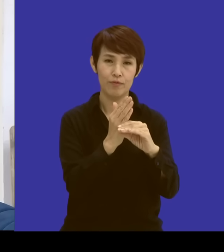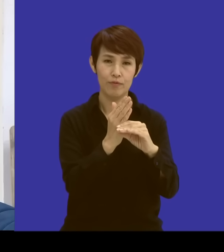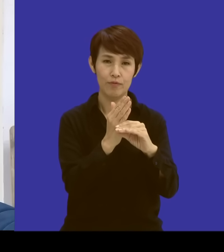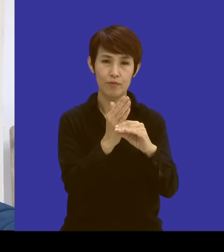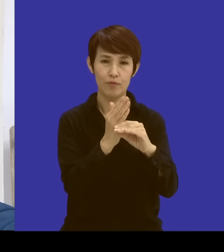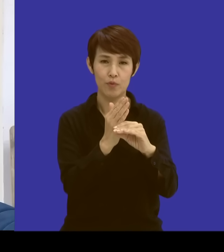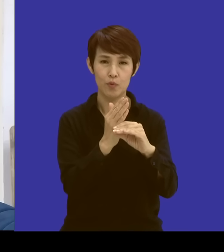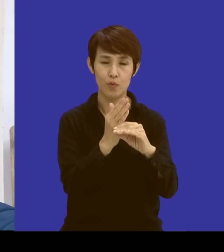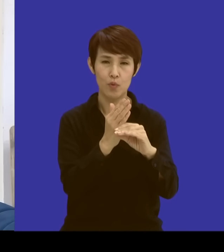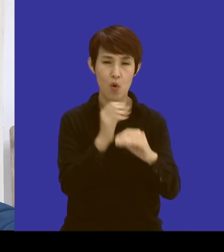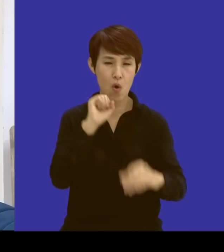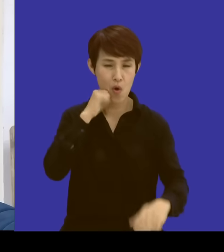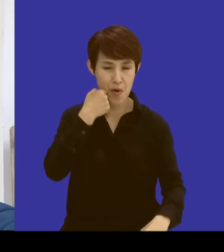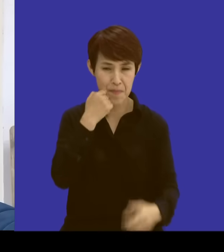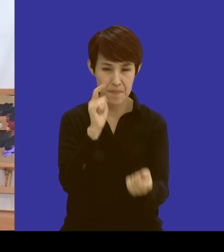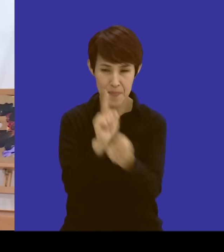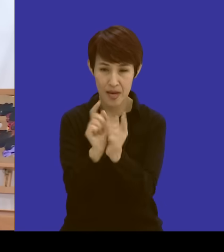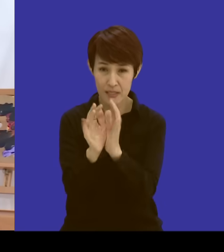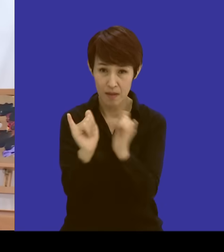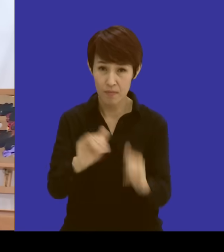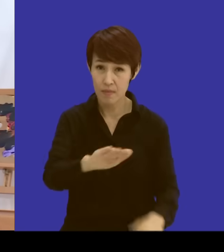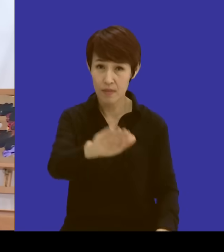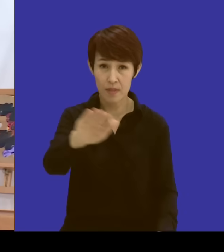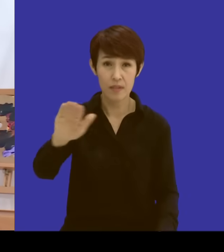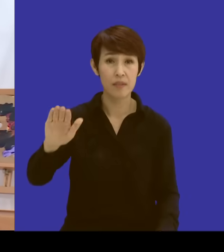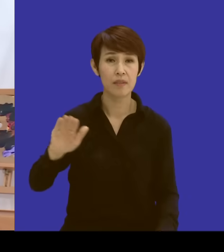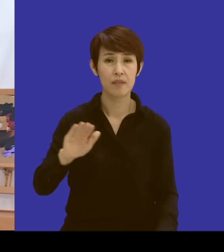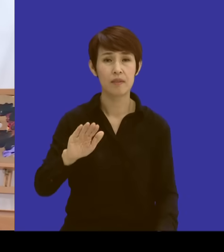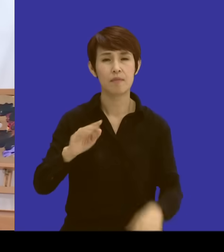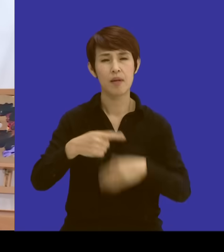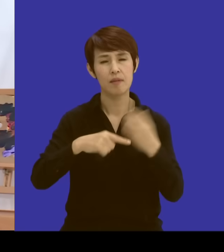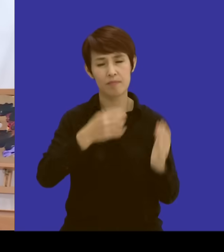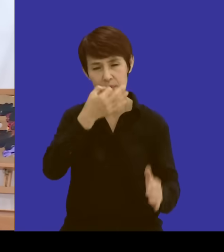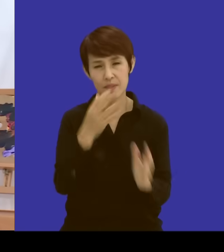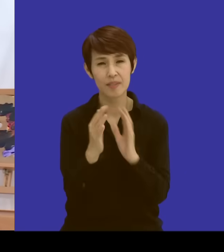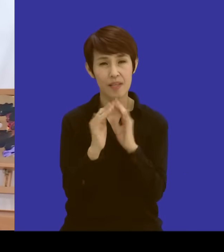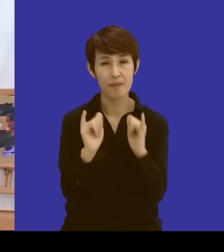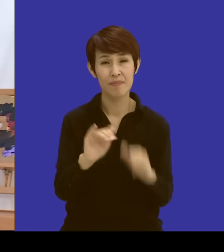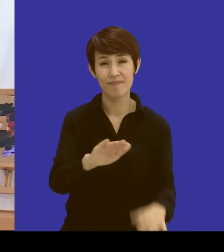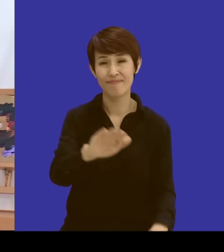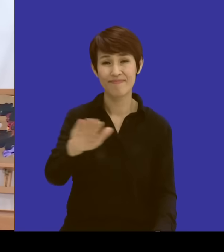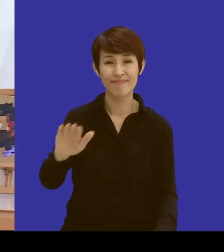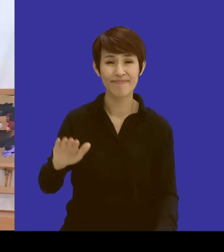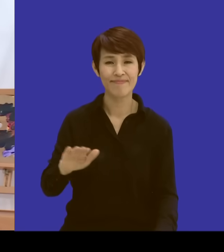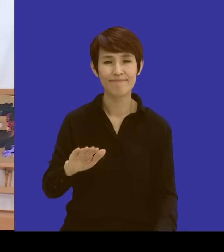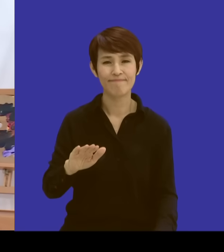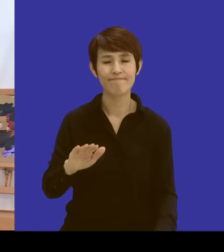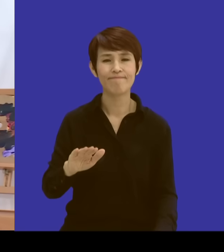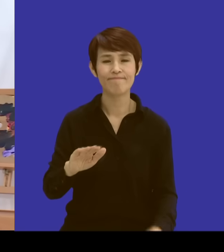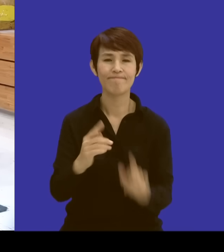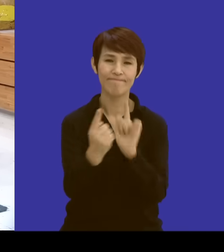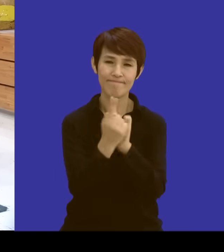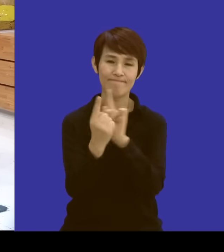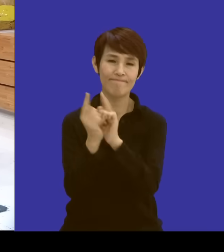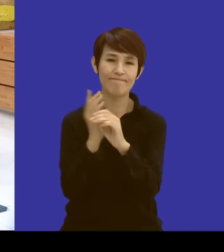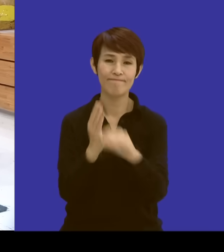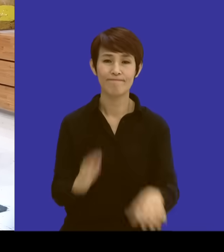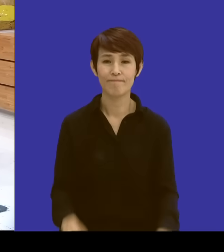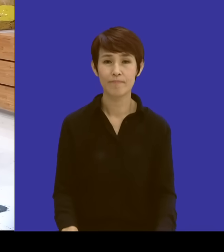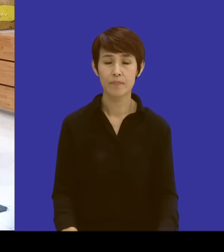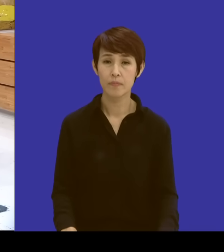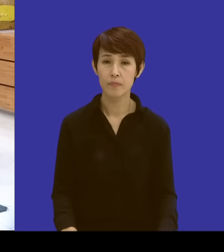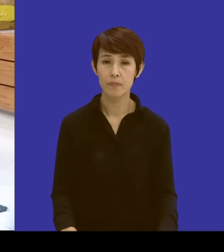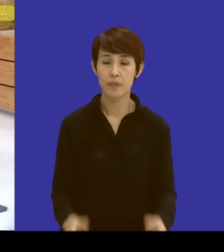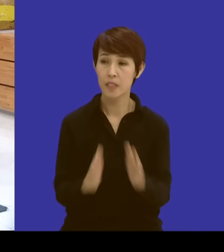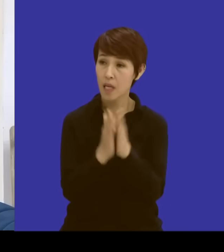저 같은 어려움 겪으신 분들 또 여러 마음의 어려움 겪으시는 분들 함께 만나고 있죠. 지금 운영하신